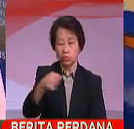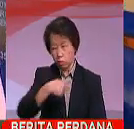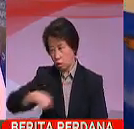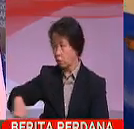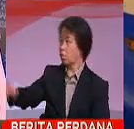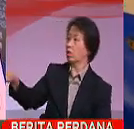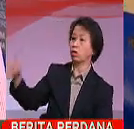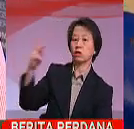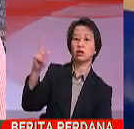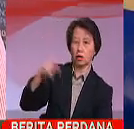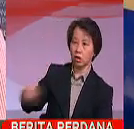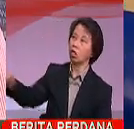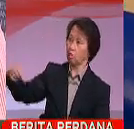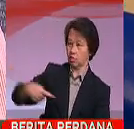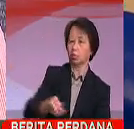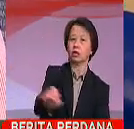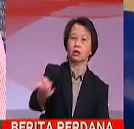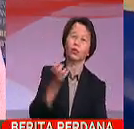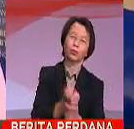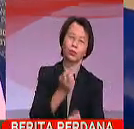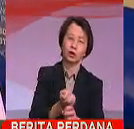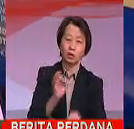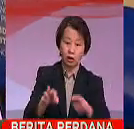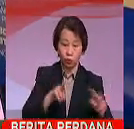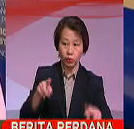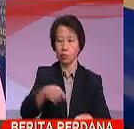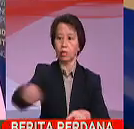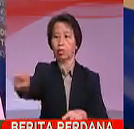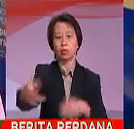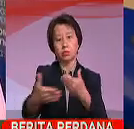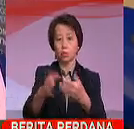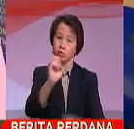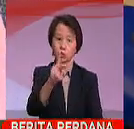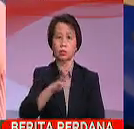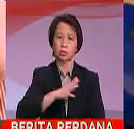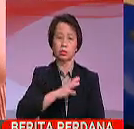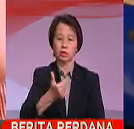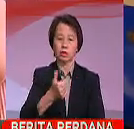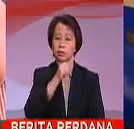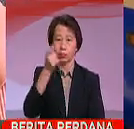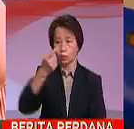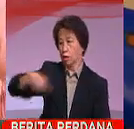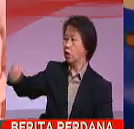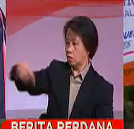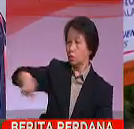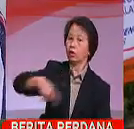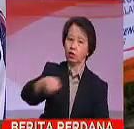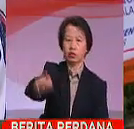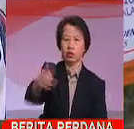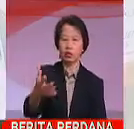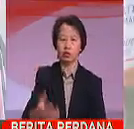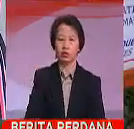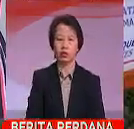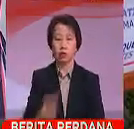turun ke KL dulu, pusing dulu. So kalau buat macam ni, okeylah. Mudahlah. Mudah. Tak adalah berpusing-pusing balik. Tapi baru